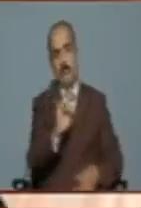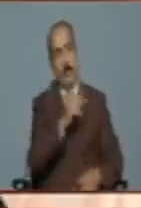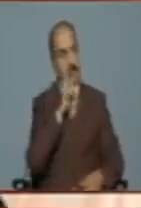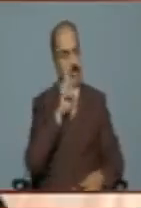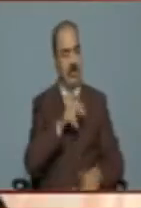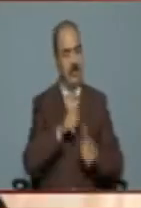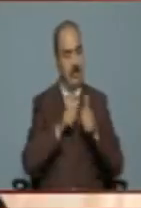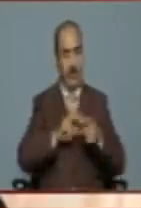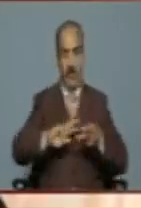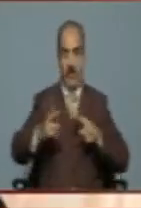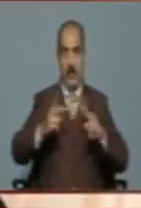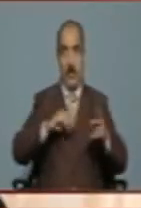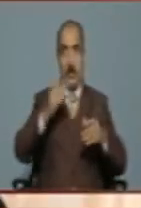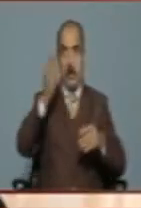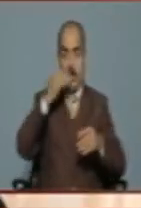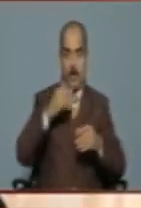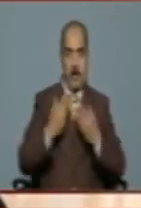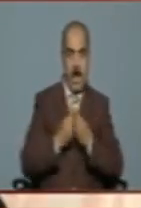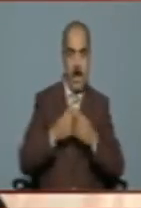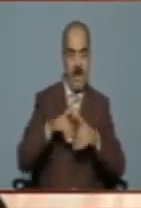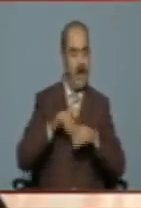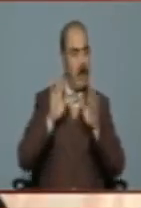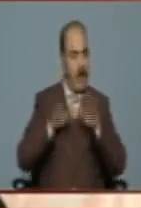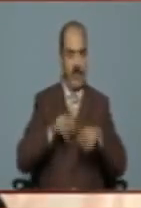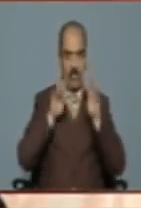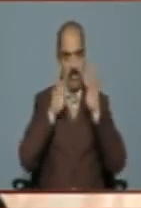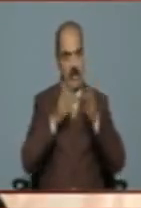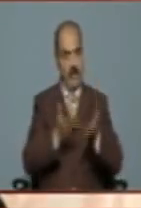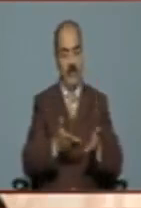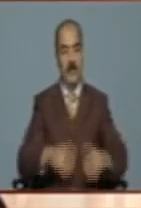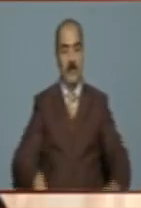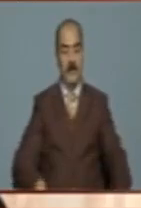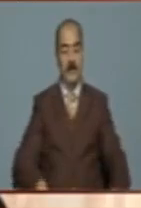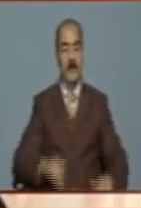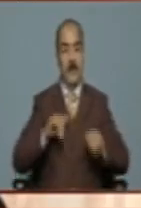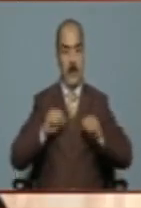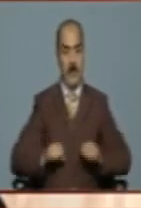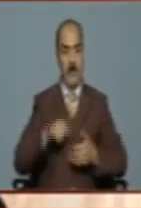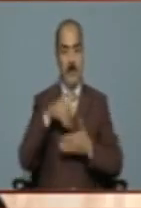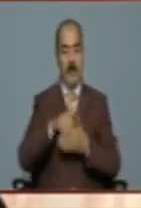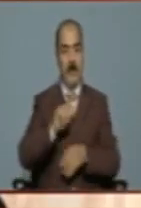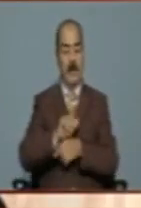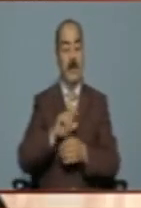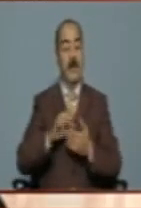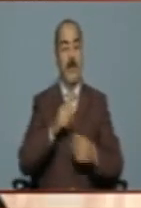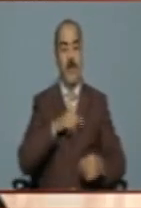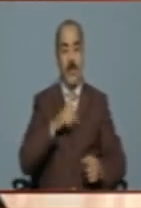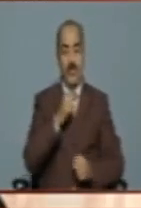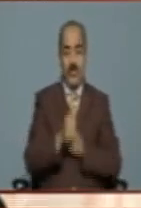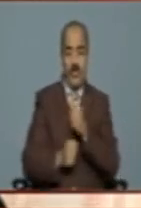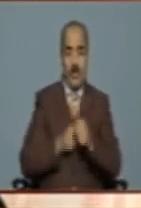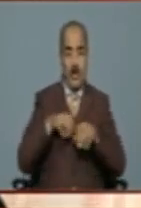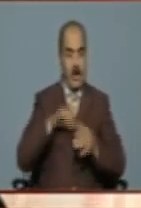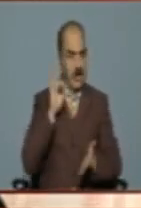اختلاف تصنيفها. كما أن الهيئة الوطنية للانتخابات لم تتخر جهدا